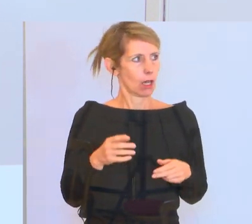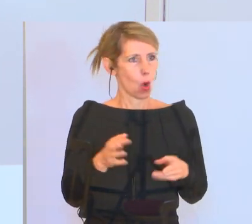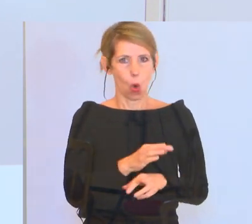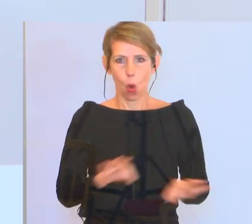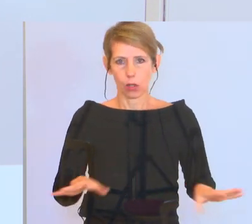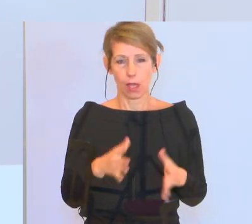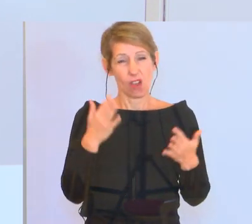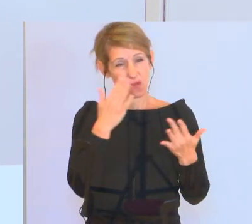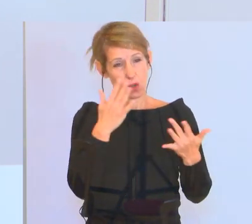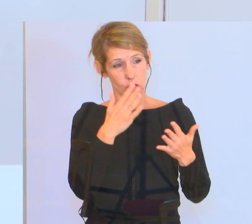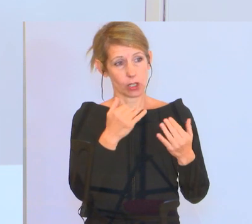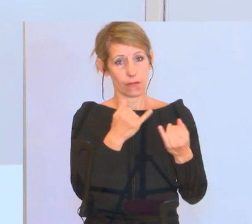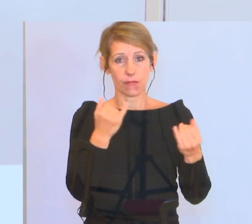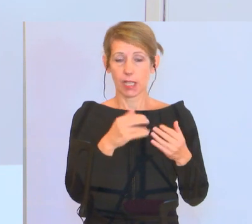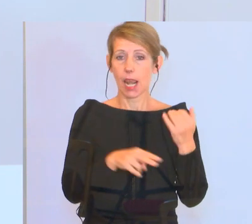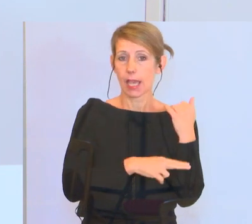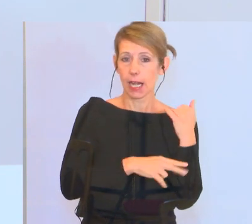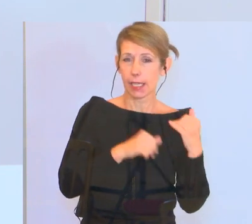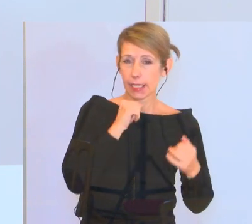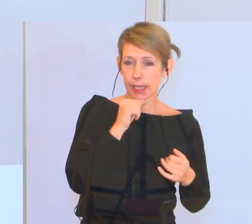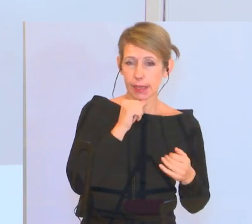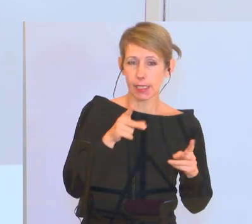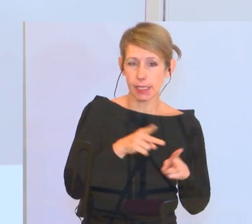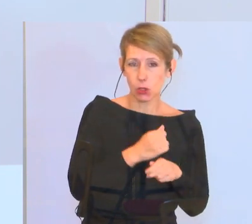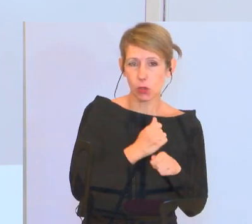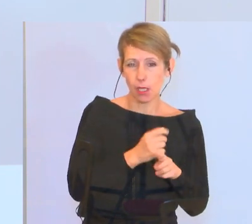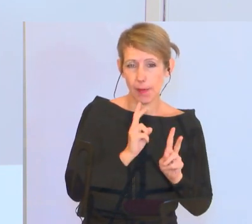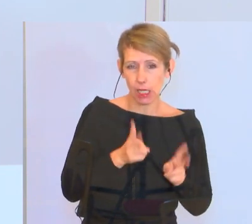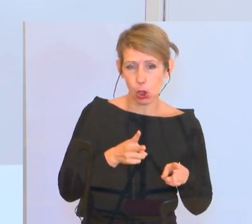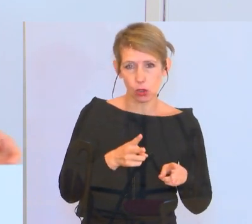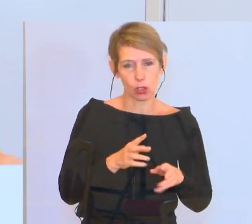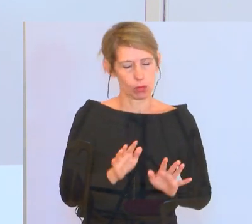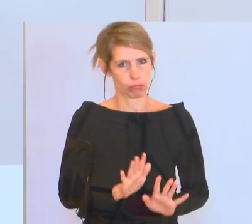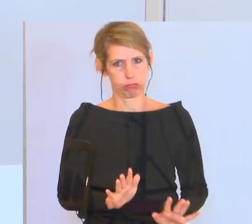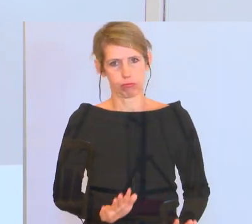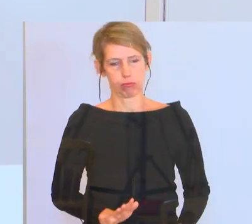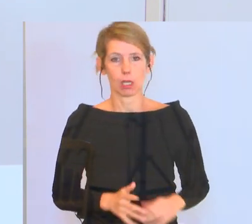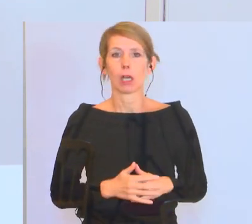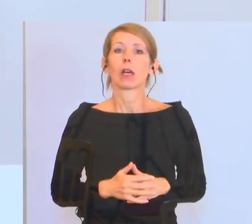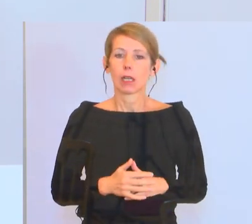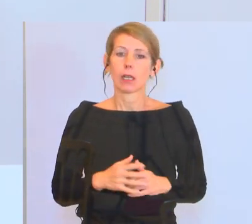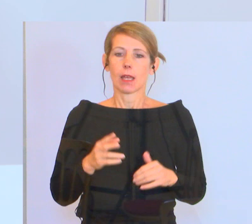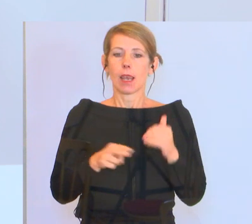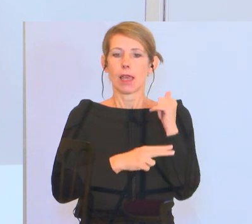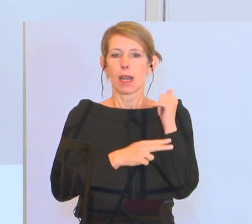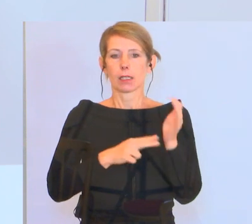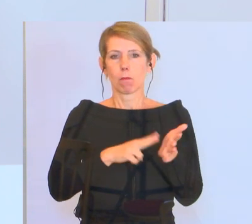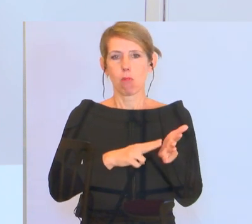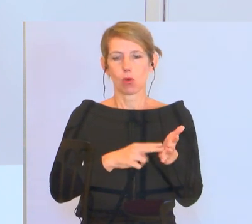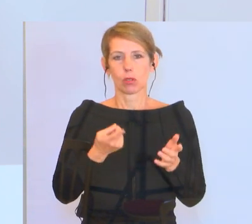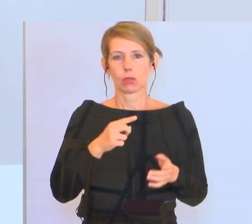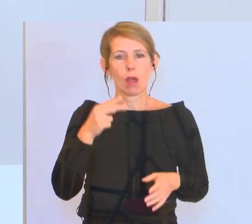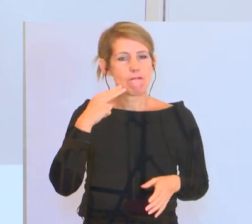wie es ausgegangen wäre, wenn die Lehrlinge nicht in die Kurzarbeit gehen könnten. Der Lehrlingsbonus wurde von den Betrieben